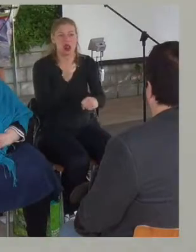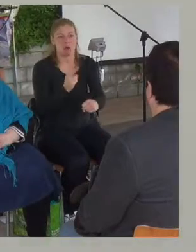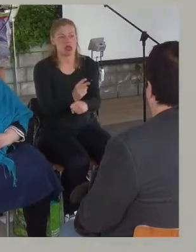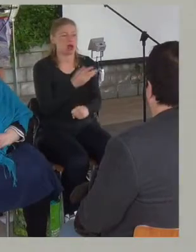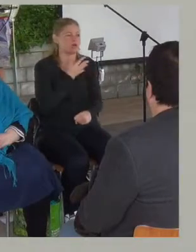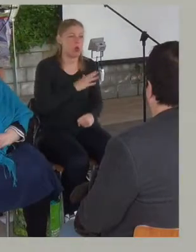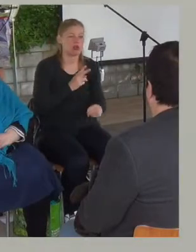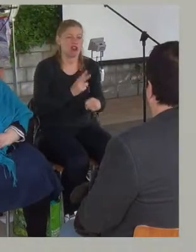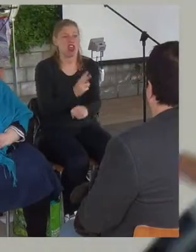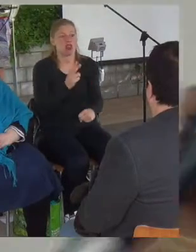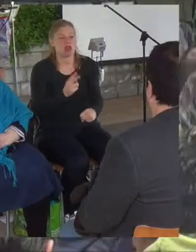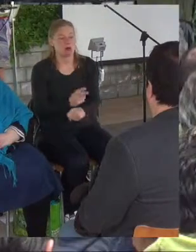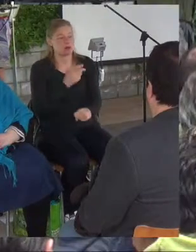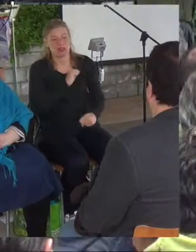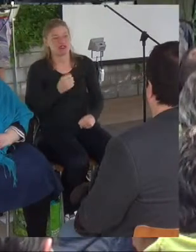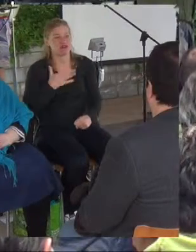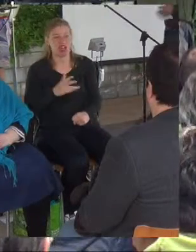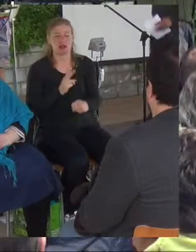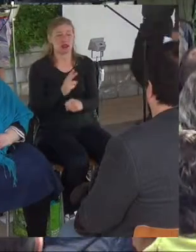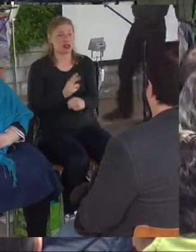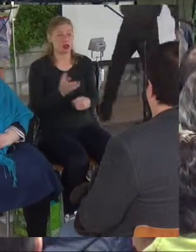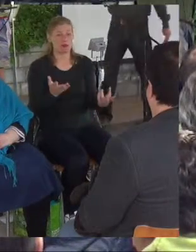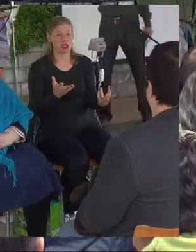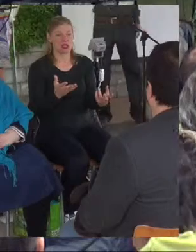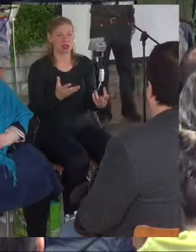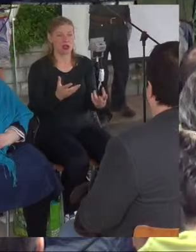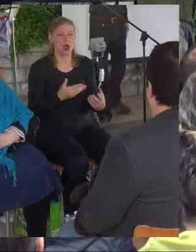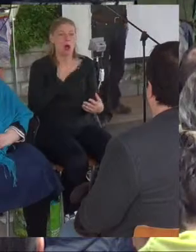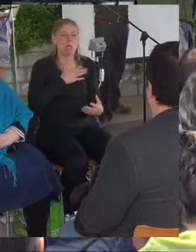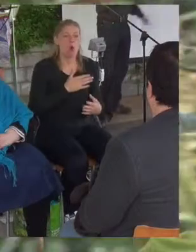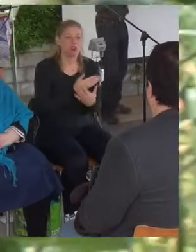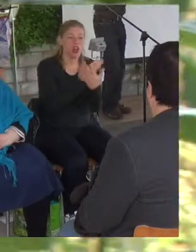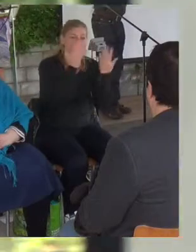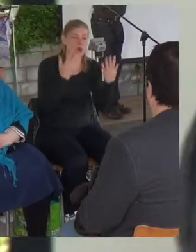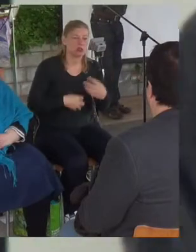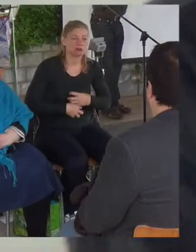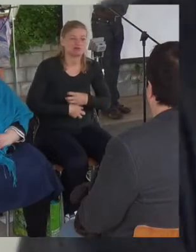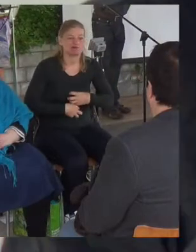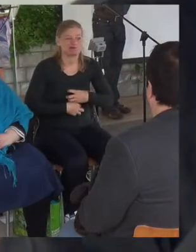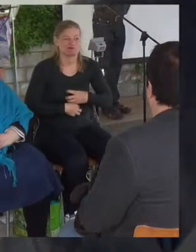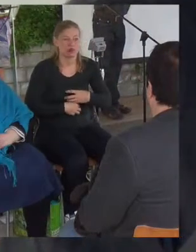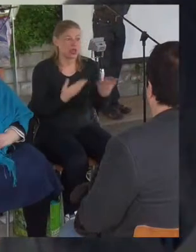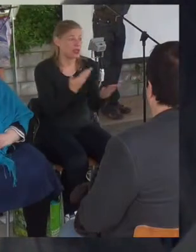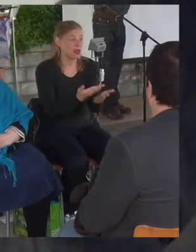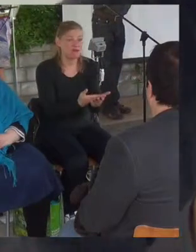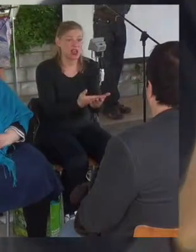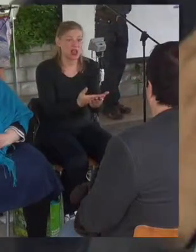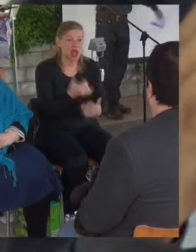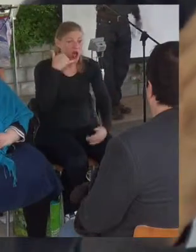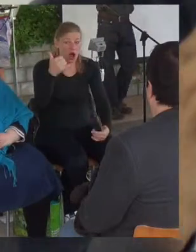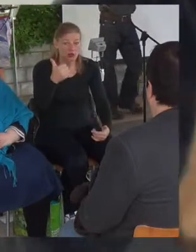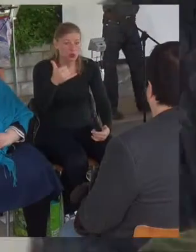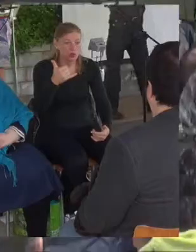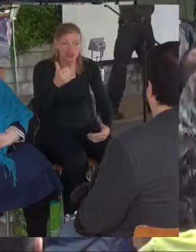Montagmorgen Klumpen im Bauch. Oh, wieder arbeiten. Ruft an, geht nicht mehr. Wo ist